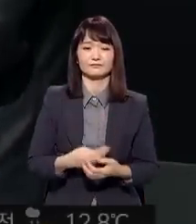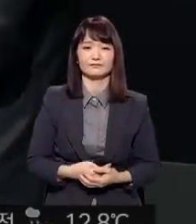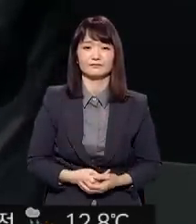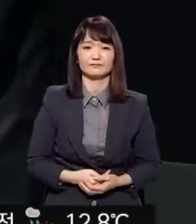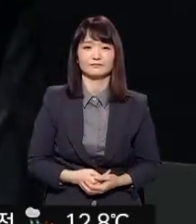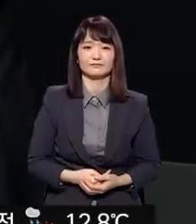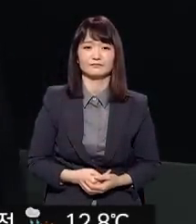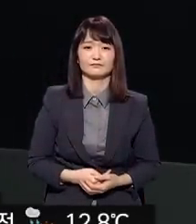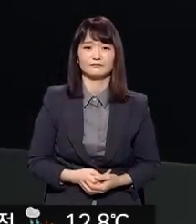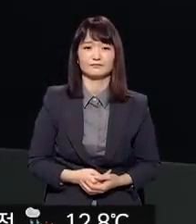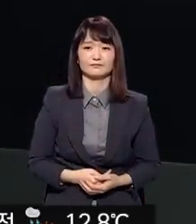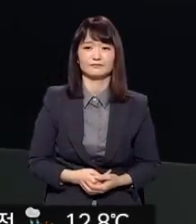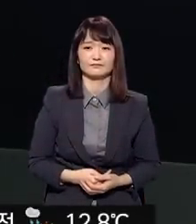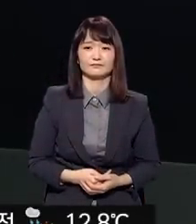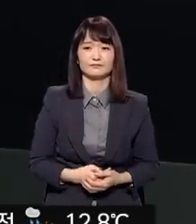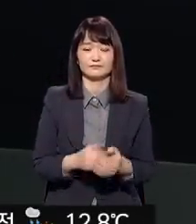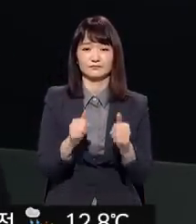가볼게요.